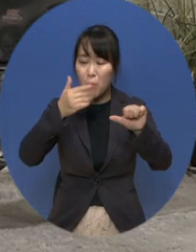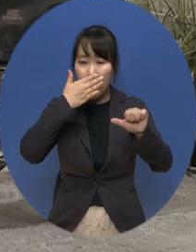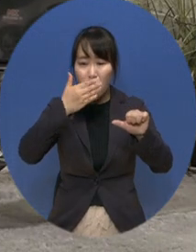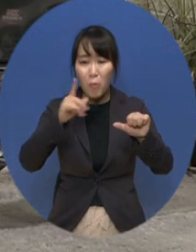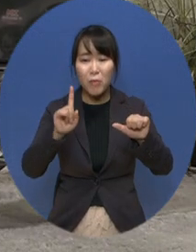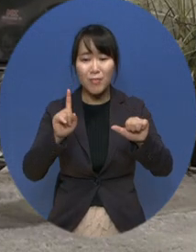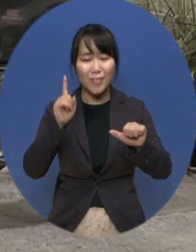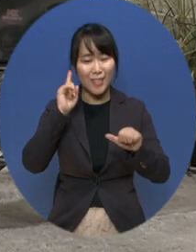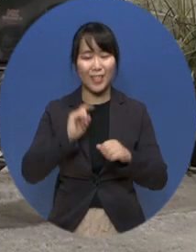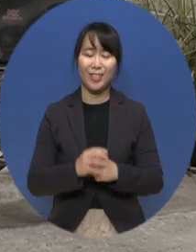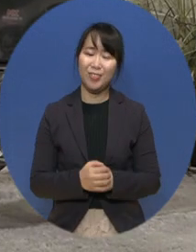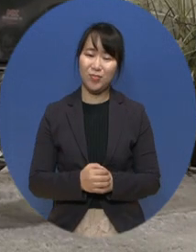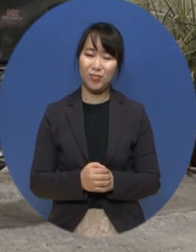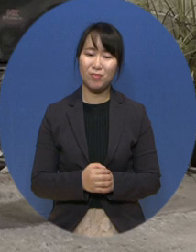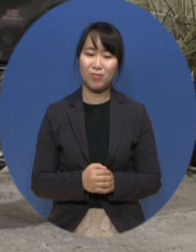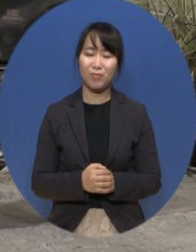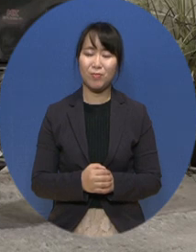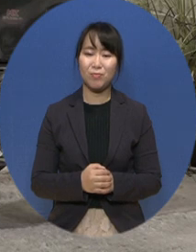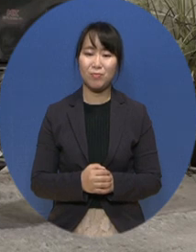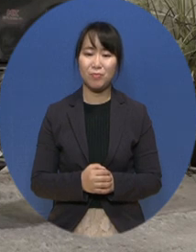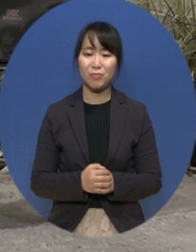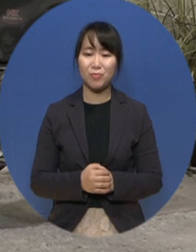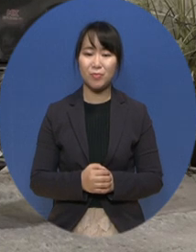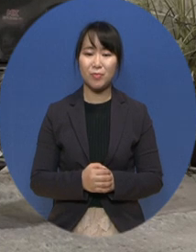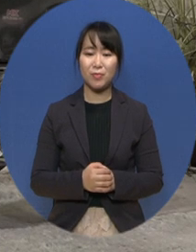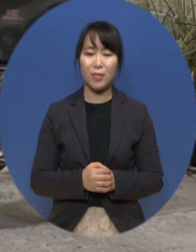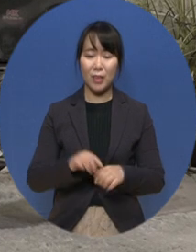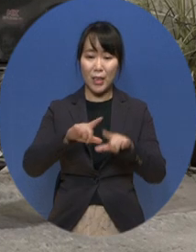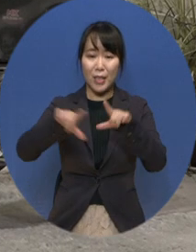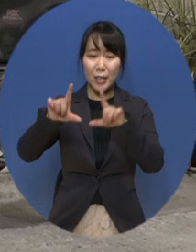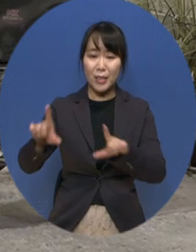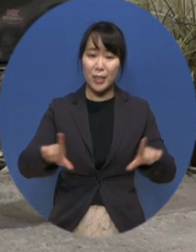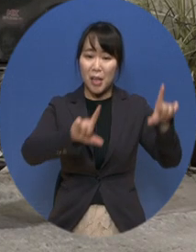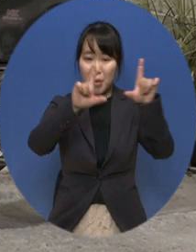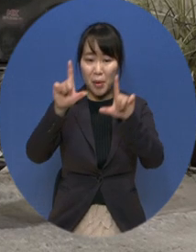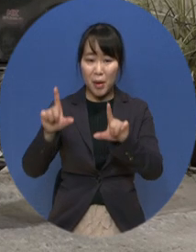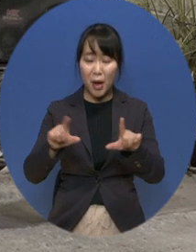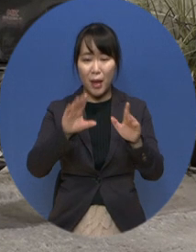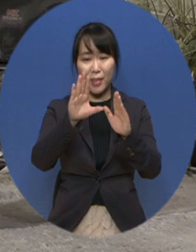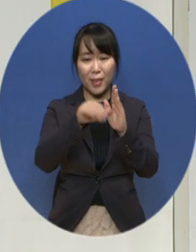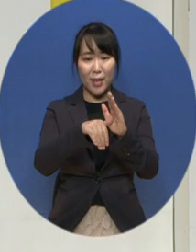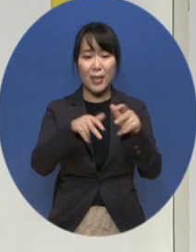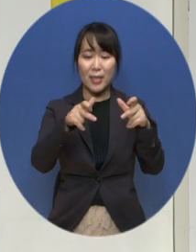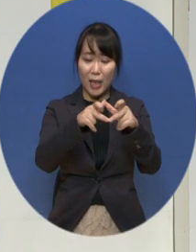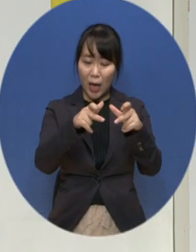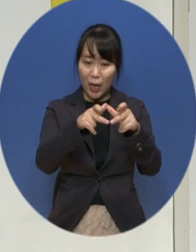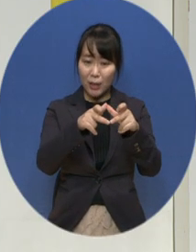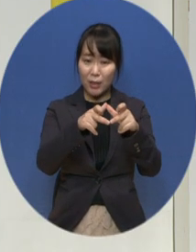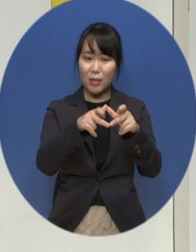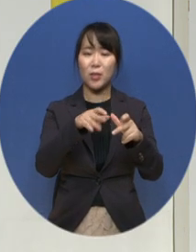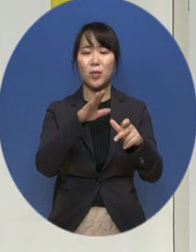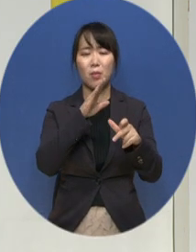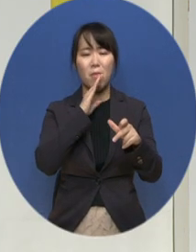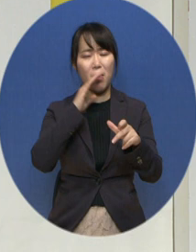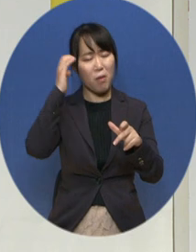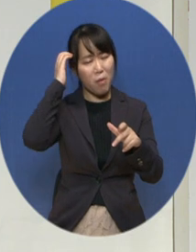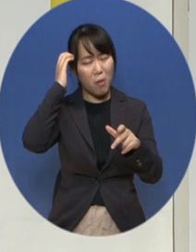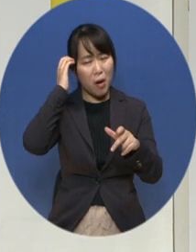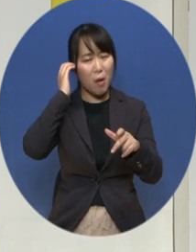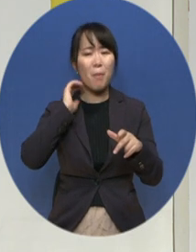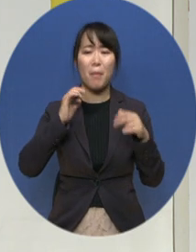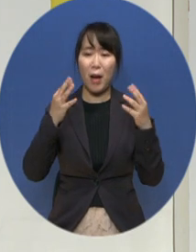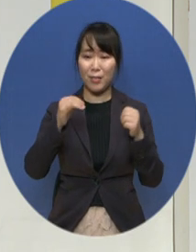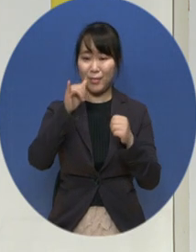에 아무런 1예 그 쌍 생활을 하는데 더 장애인들 많은 그걸로